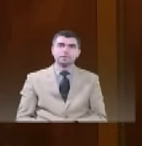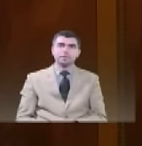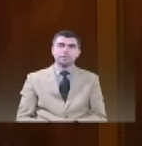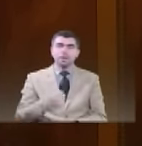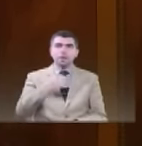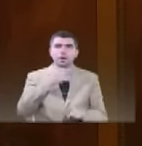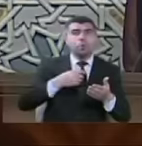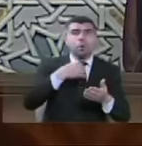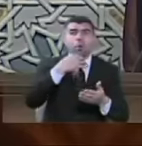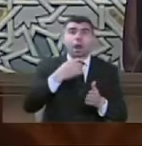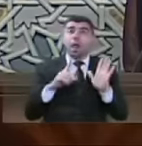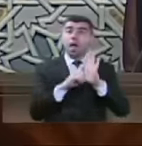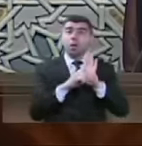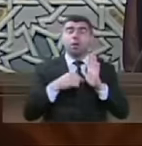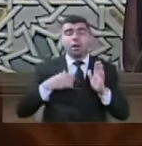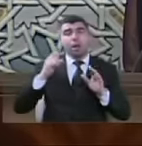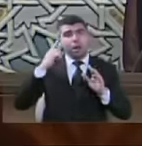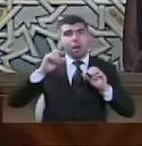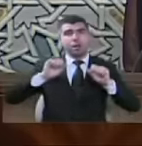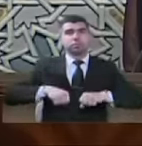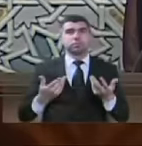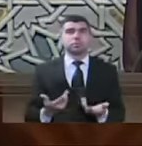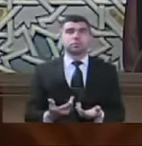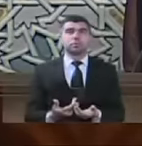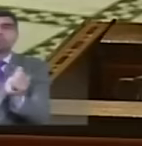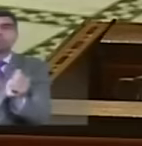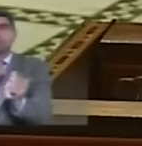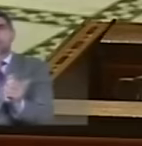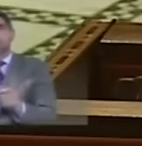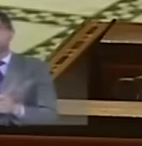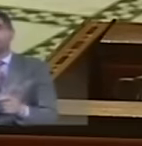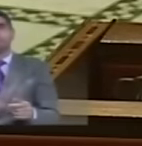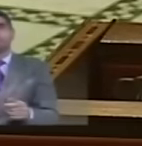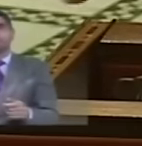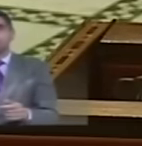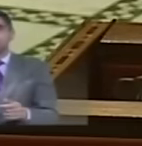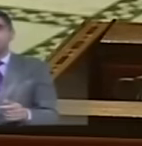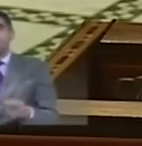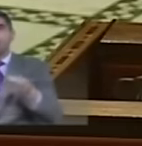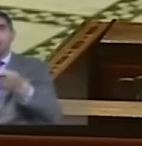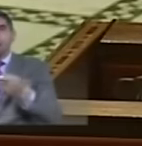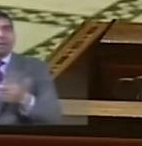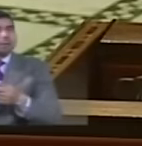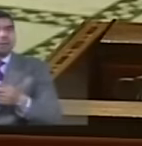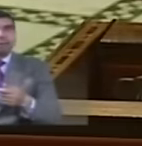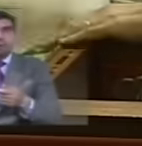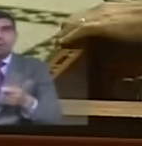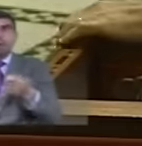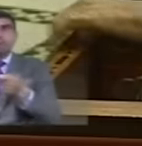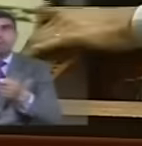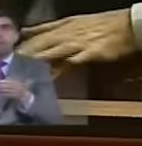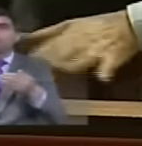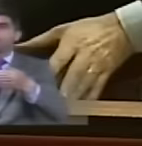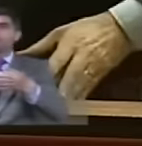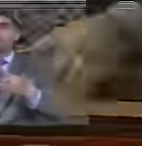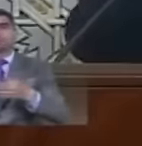هزقوا مني العالم وانا عارف بان خرجت على نقطه النظام غادي ندير كل ما في وسعي اما انا ولا بويا